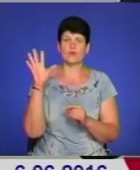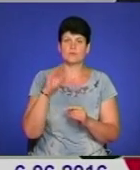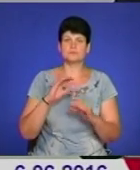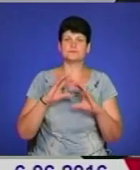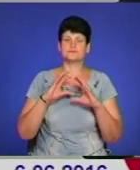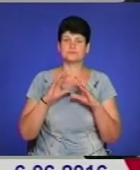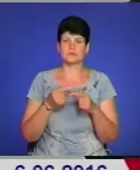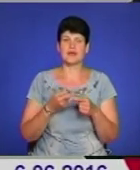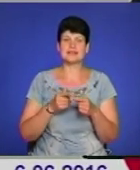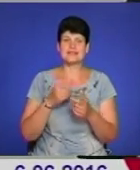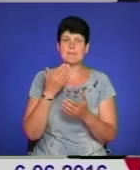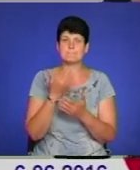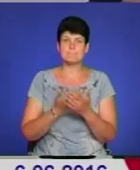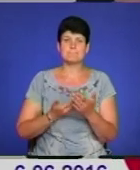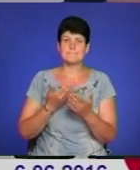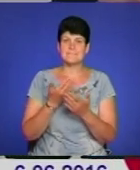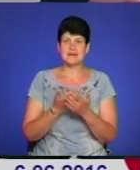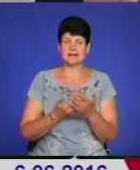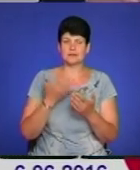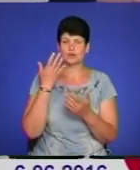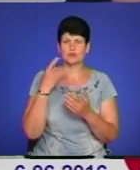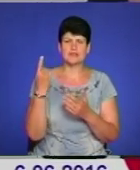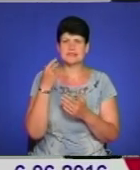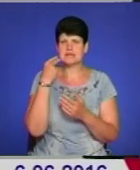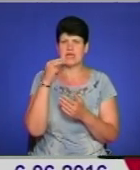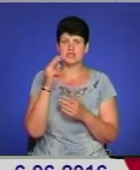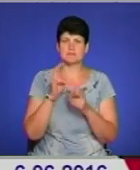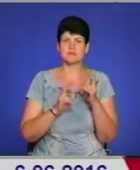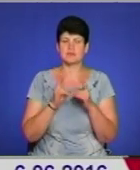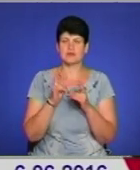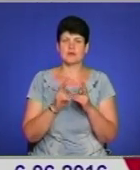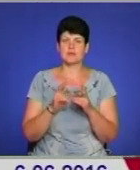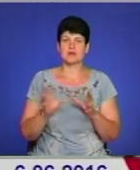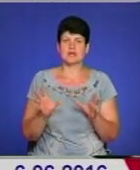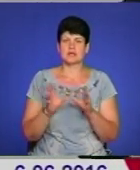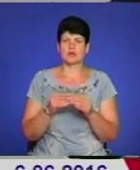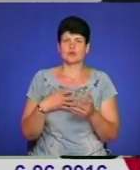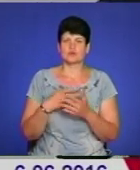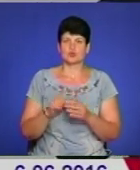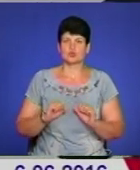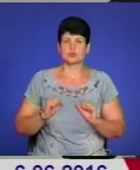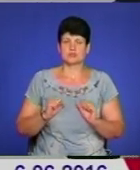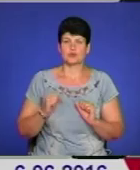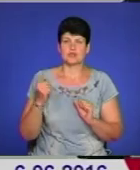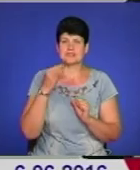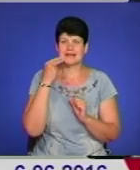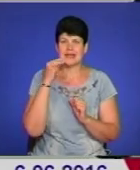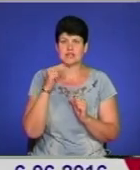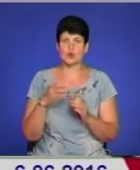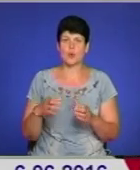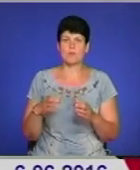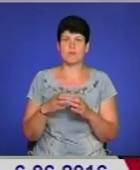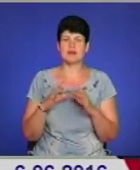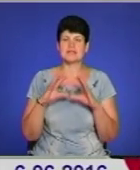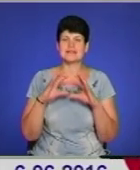той приклад, коли одне із найкращих підприємств поєднало свої зусилля разом з однією з найкращих компаній у світі, як